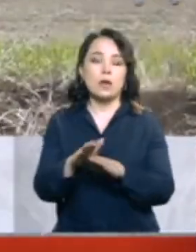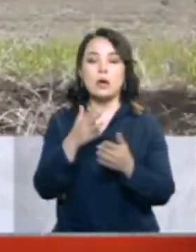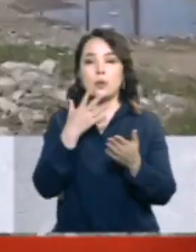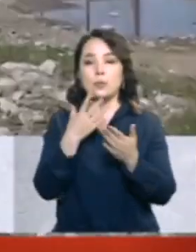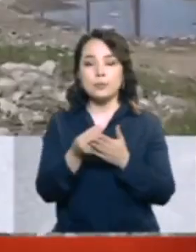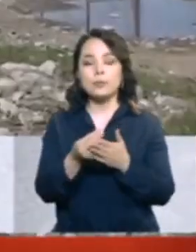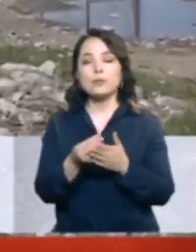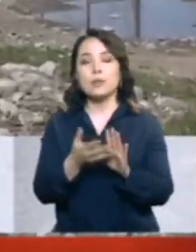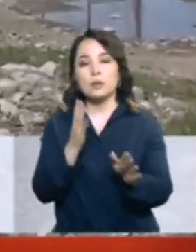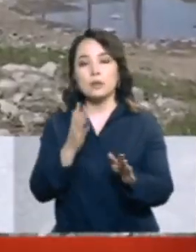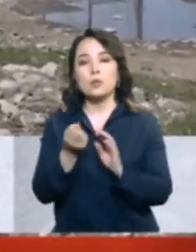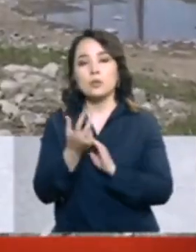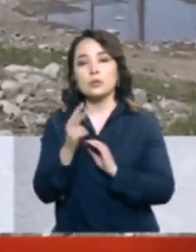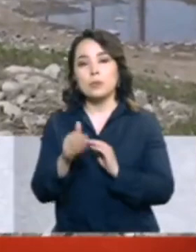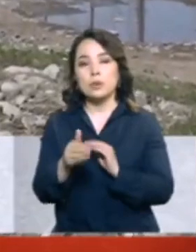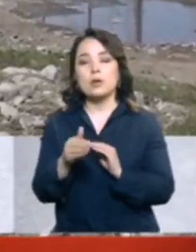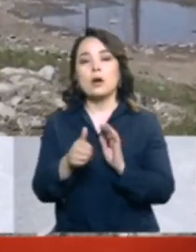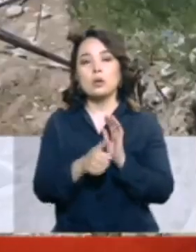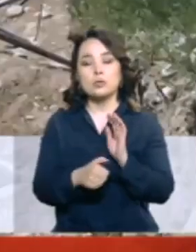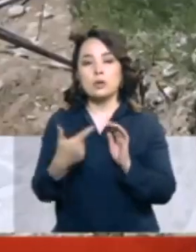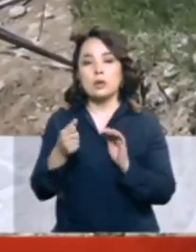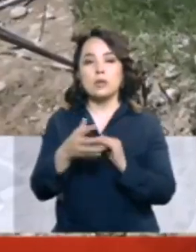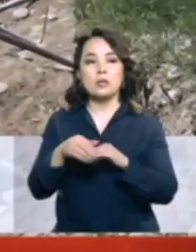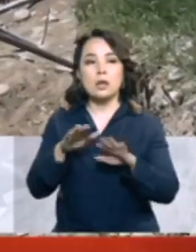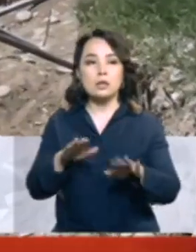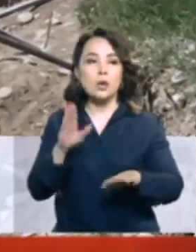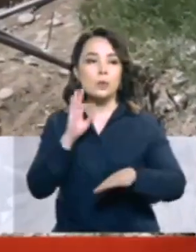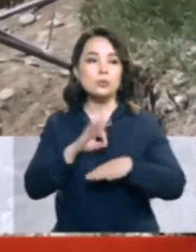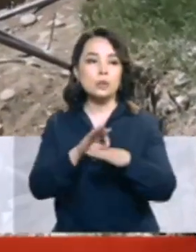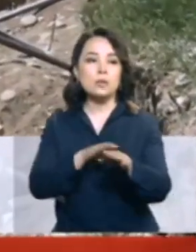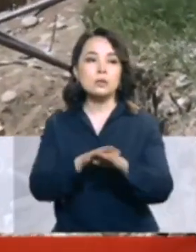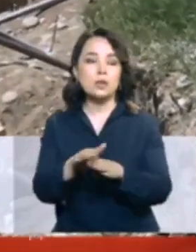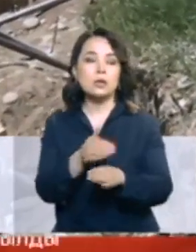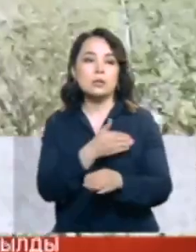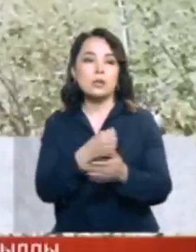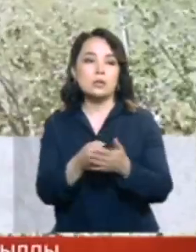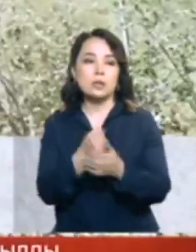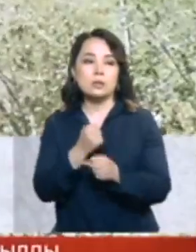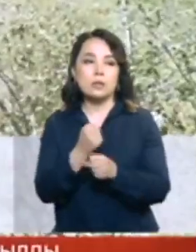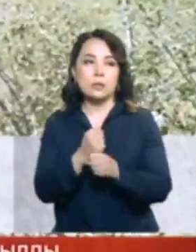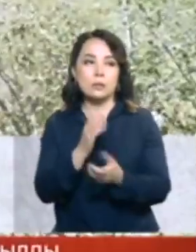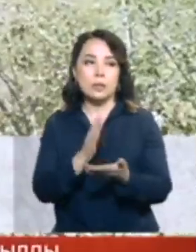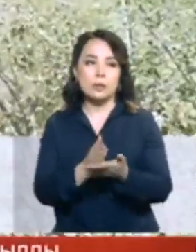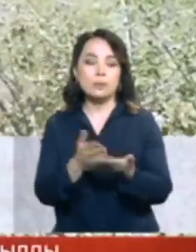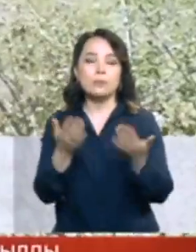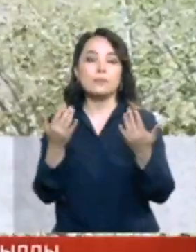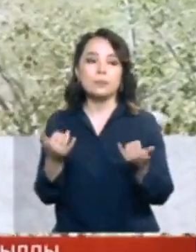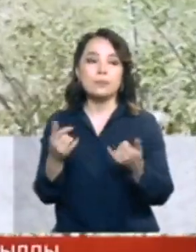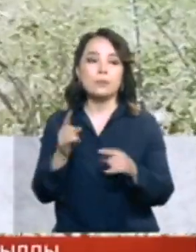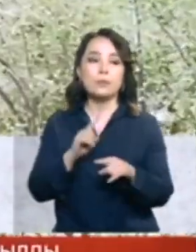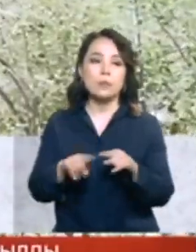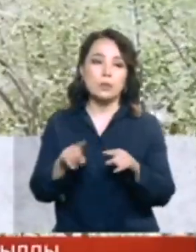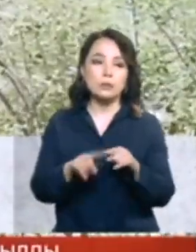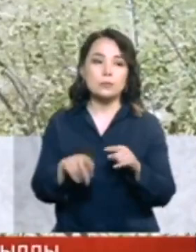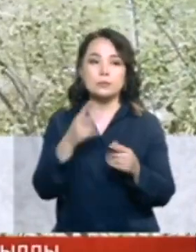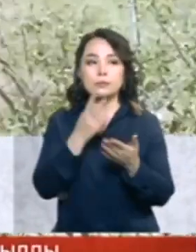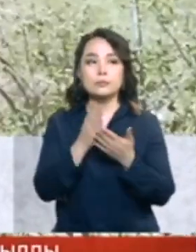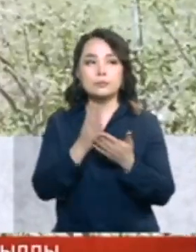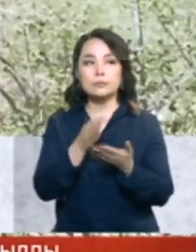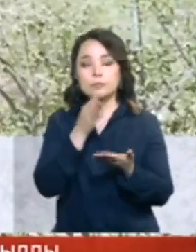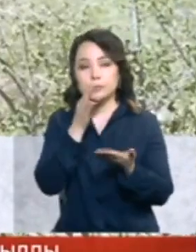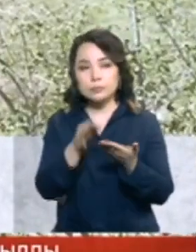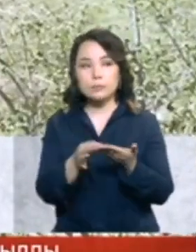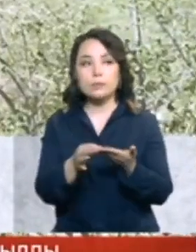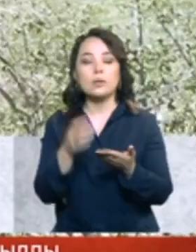кезегінде 13600 гектар егістікке судың ысырапсыз жетуіне септігін тигізбек. Латок қойылды, енді тіпті жақсы болды бізге.